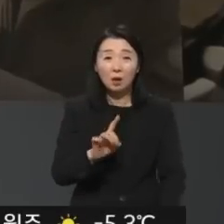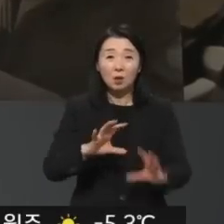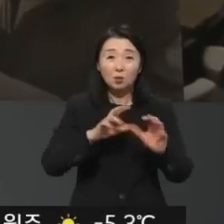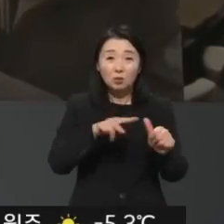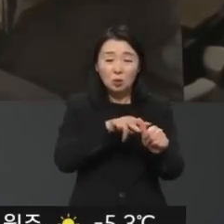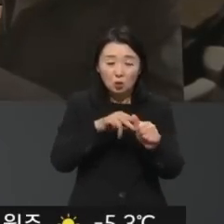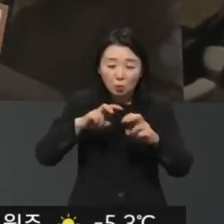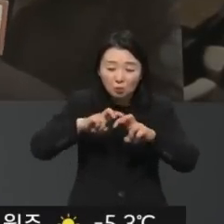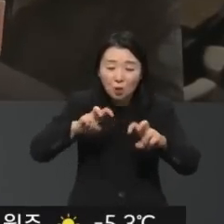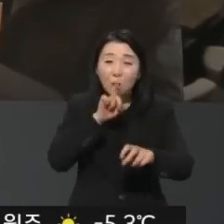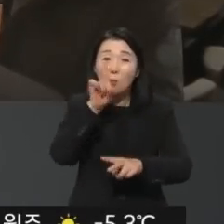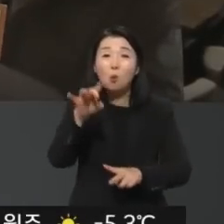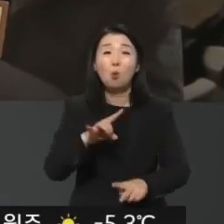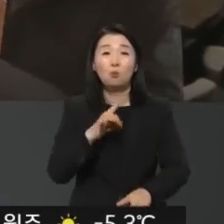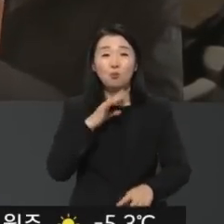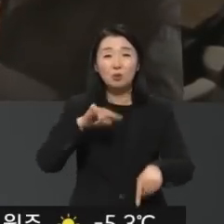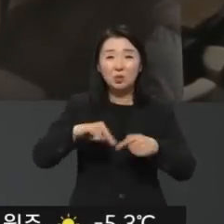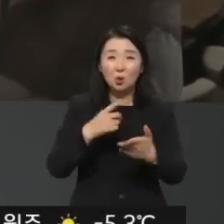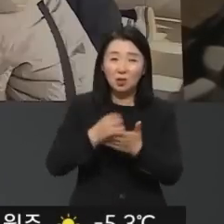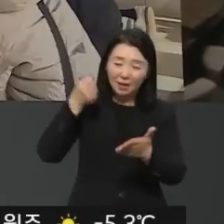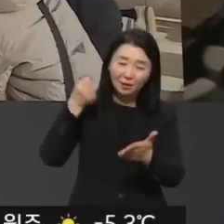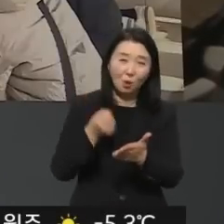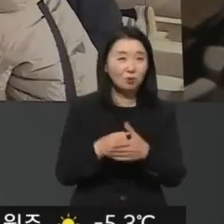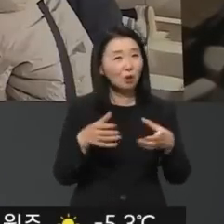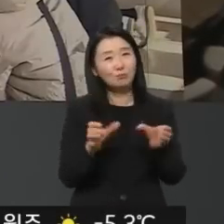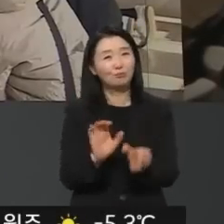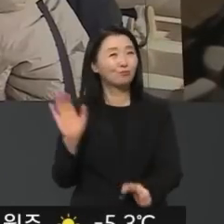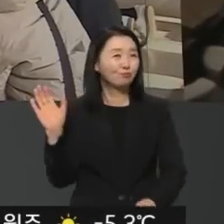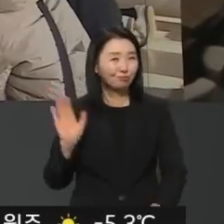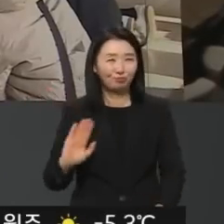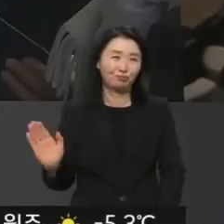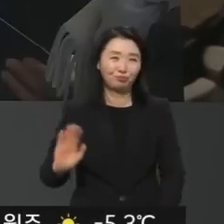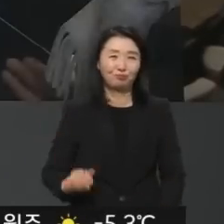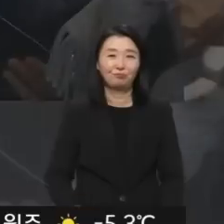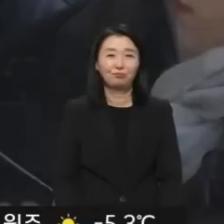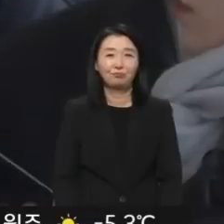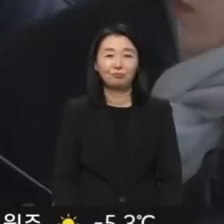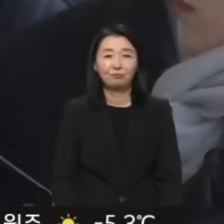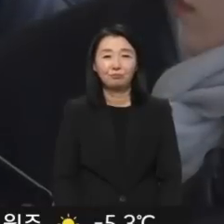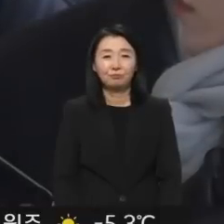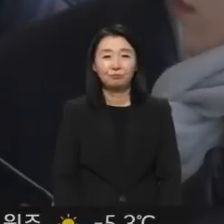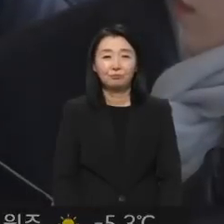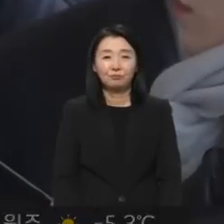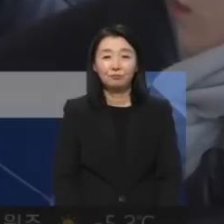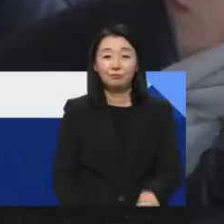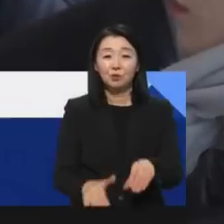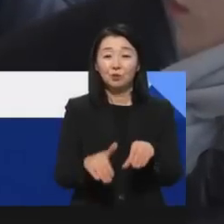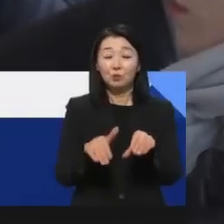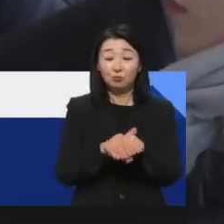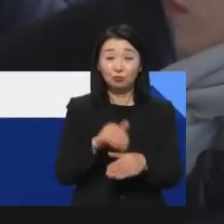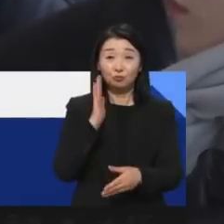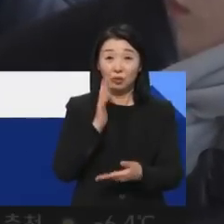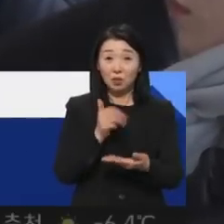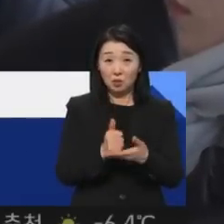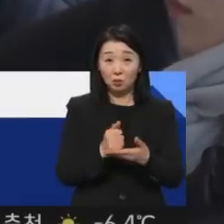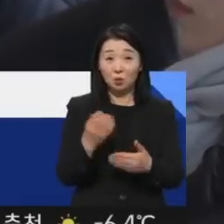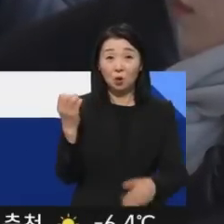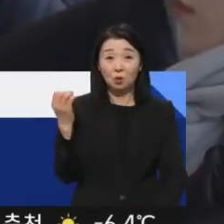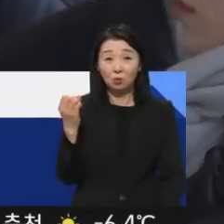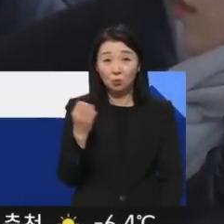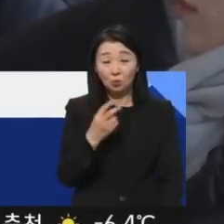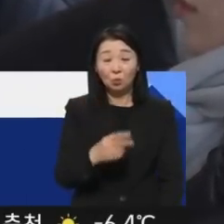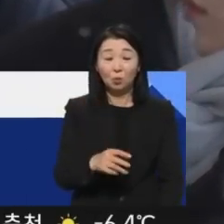분석해서 보고할 뿐 정책을 결정하는 부서도 아니라고 했는데요. 문재인 대통령이나